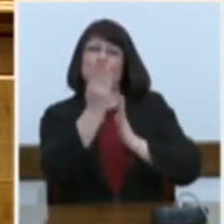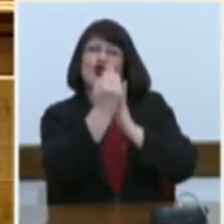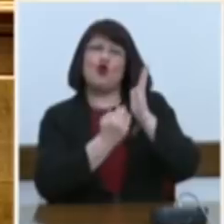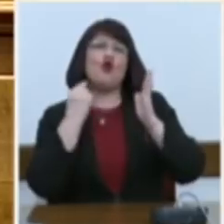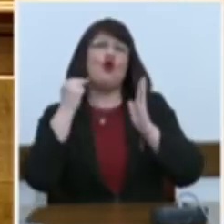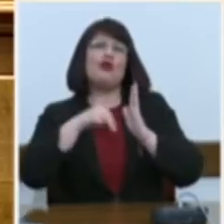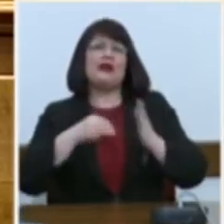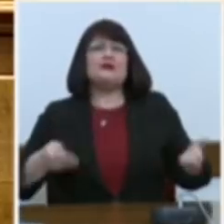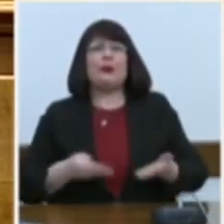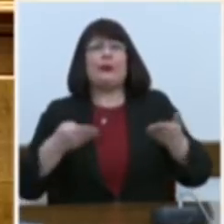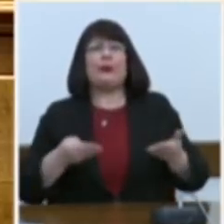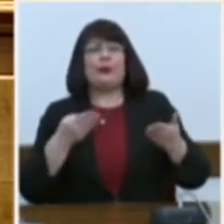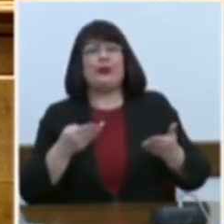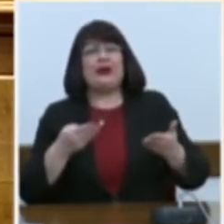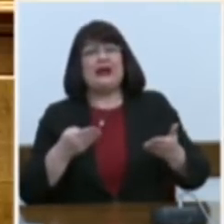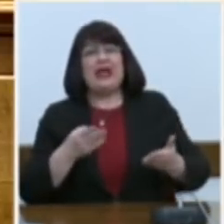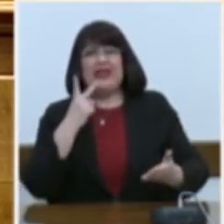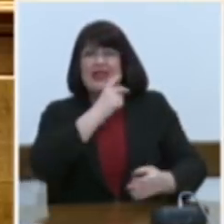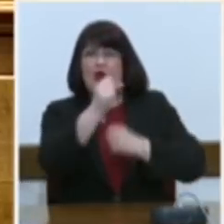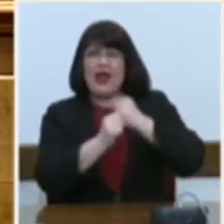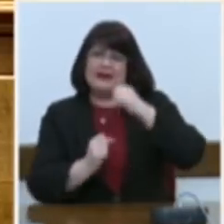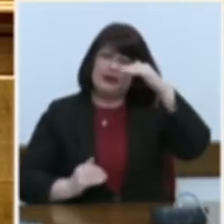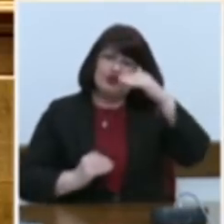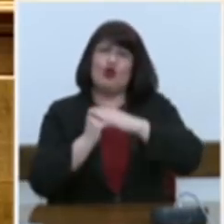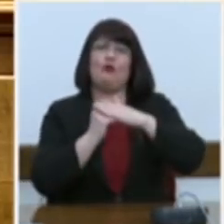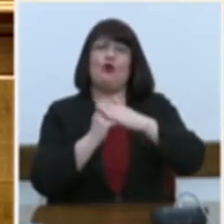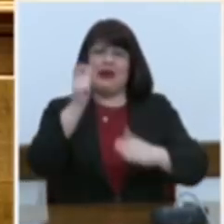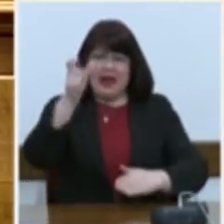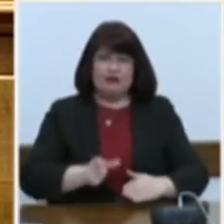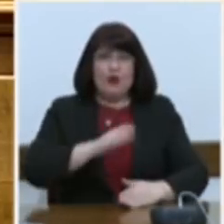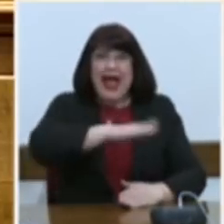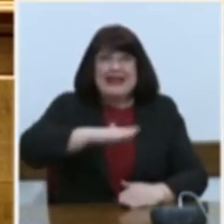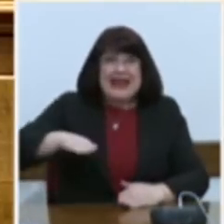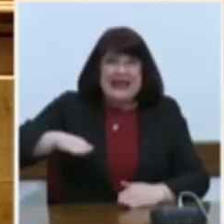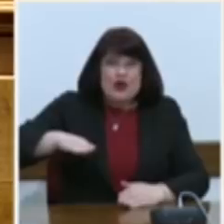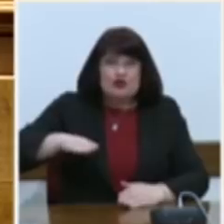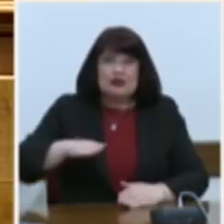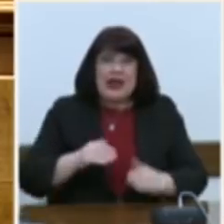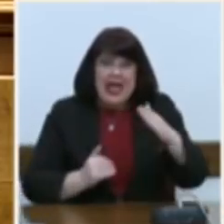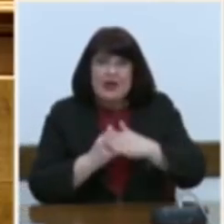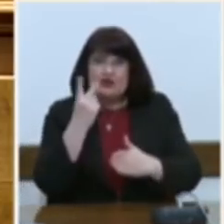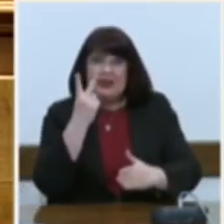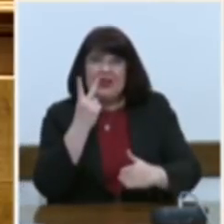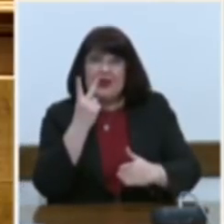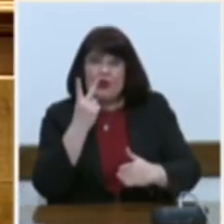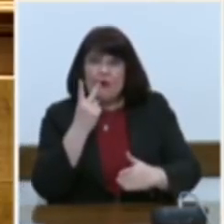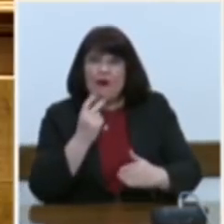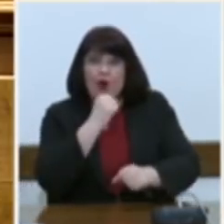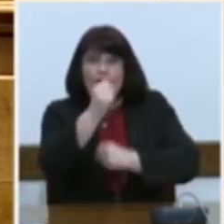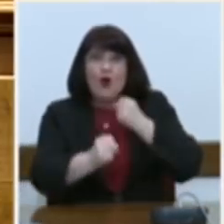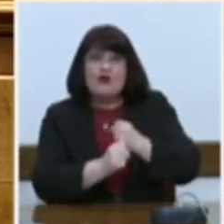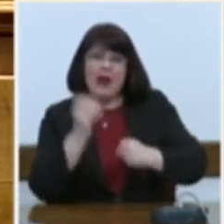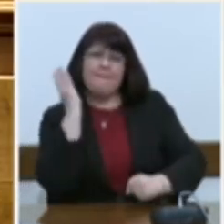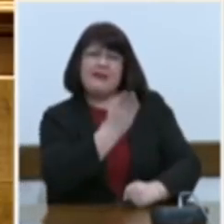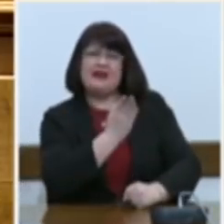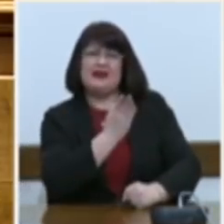πλημέλημα με ποινή το πολύ μέχρι 2 έτη, ακόμα και όταν το θύμα είναι ανήλικος. Τέλος, εκοφαντική είναι η